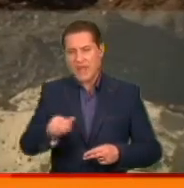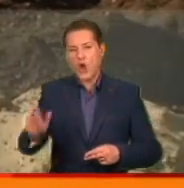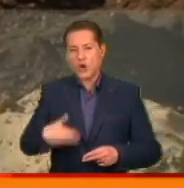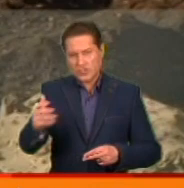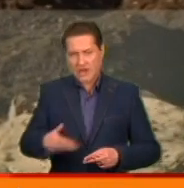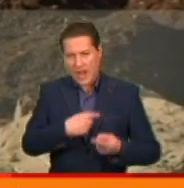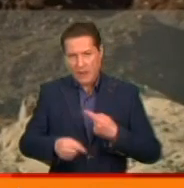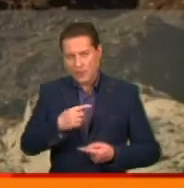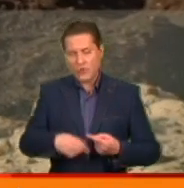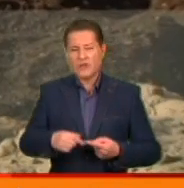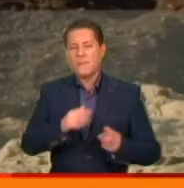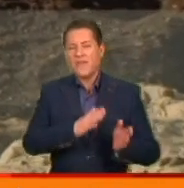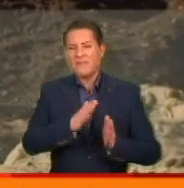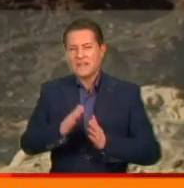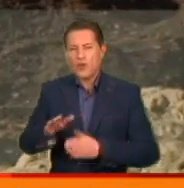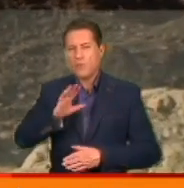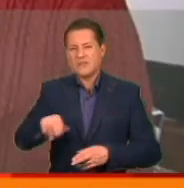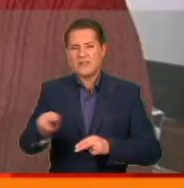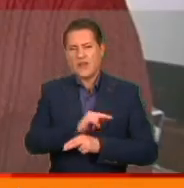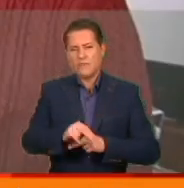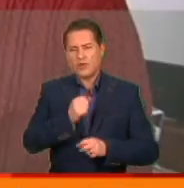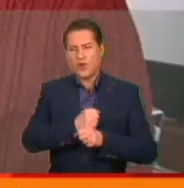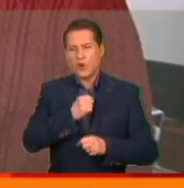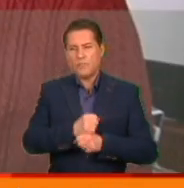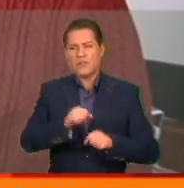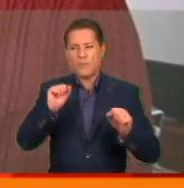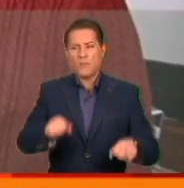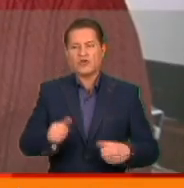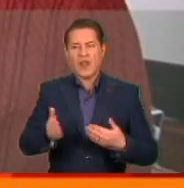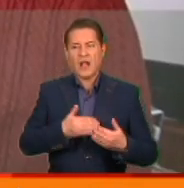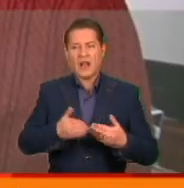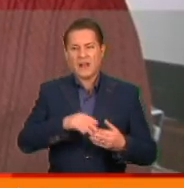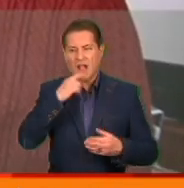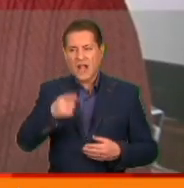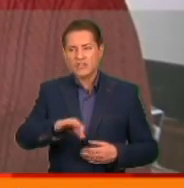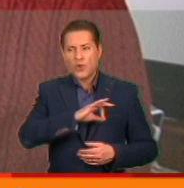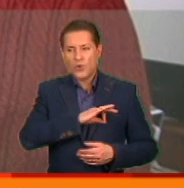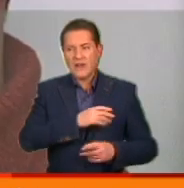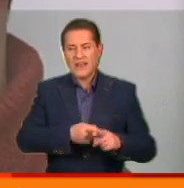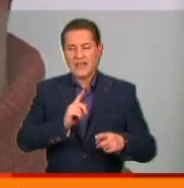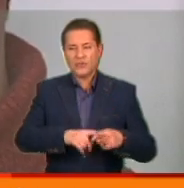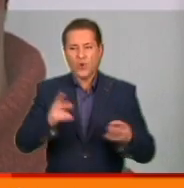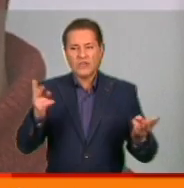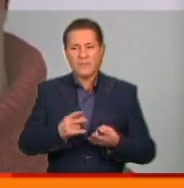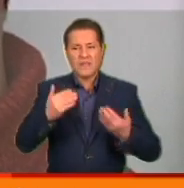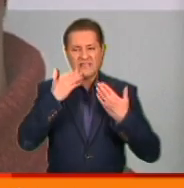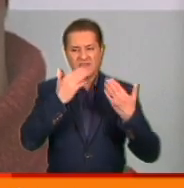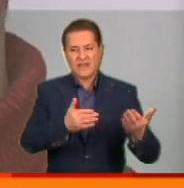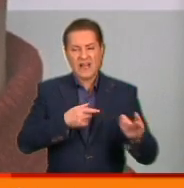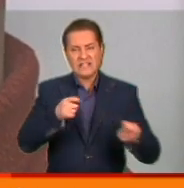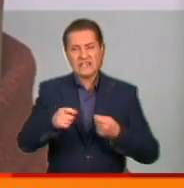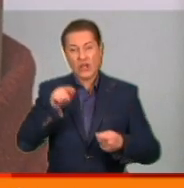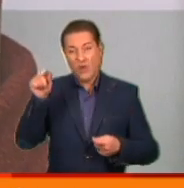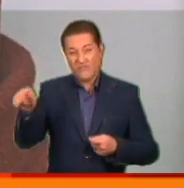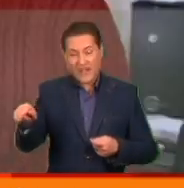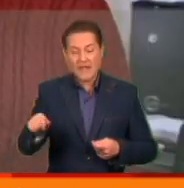Тривале наведення ладу після ремонтних робіт може каратися, каже юрист. Для цього пожильцям необхідно звертатися до місцевої влади,